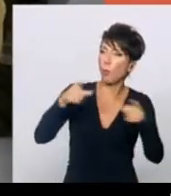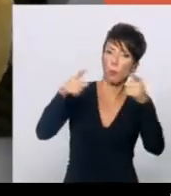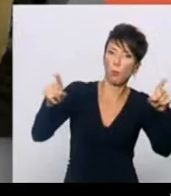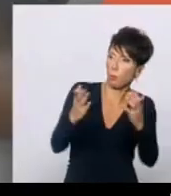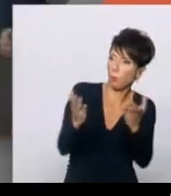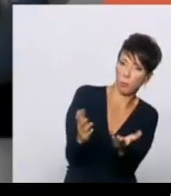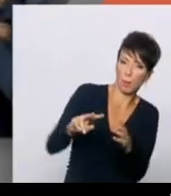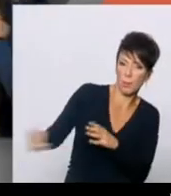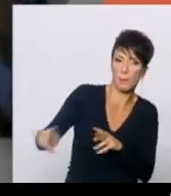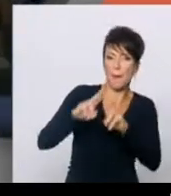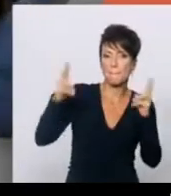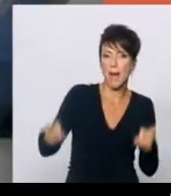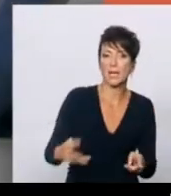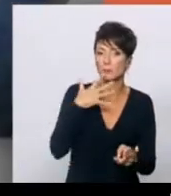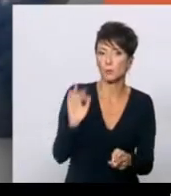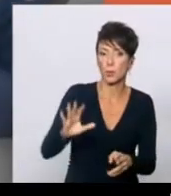από το μαγαζί του.